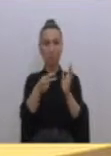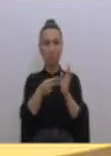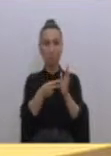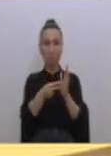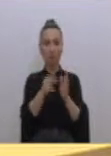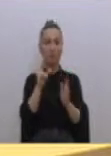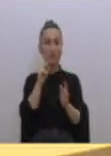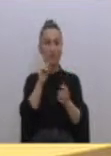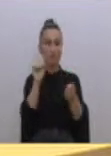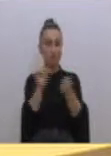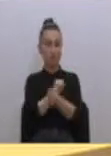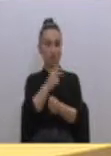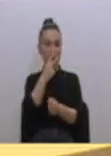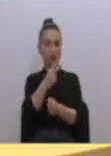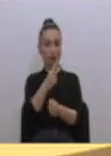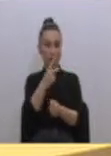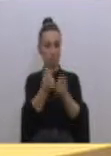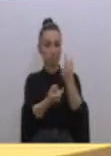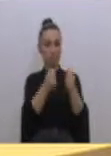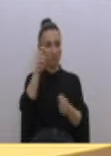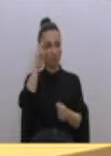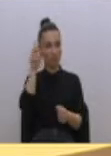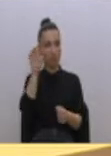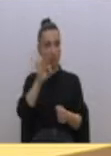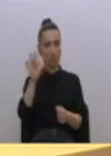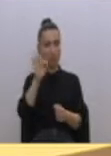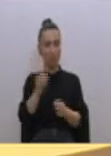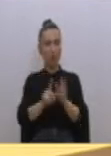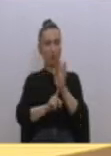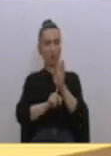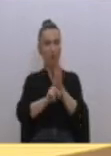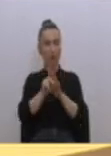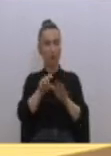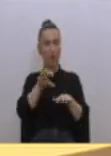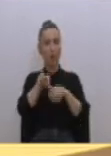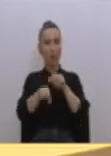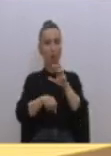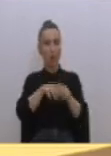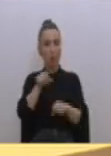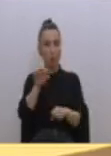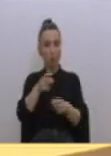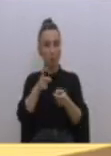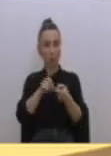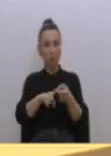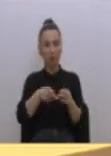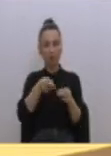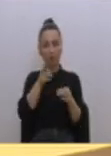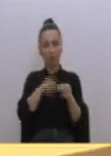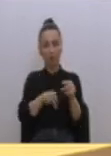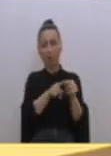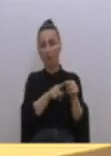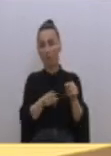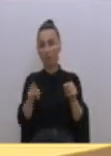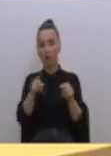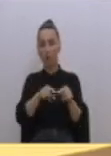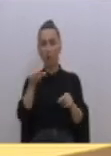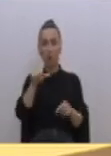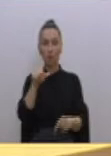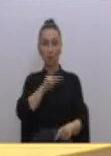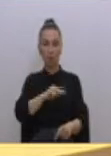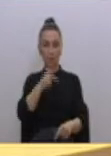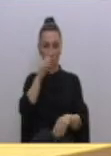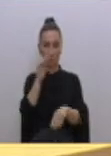cifrepsi, zalian beuriram, tacebuli corupții, damtaurebuli, cudi